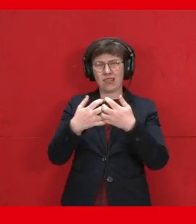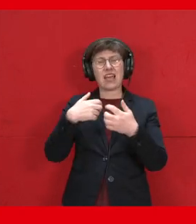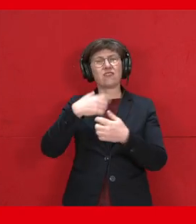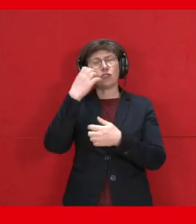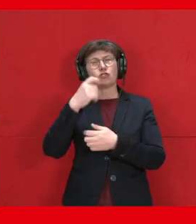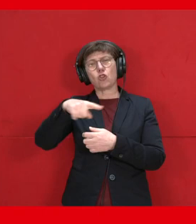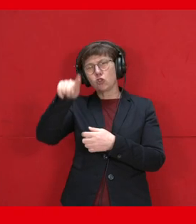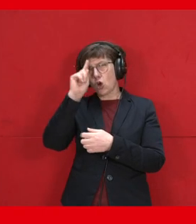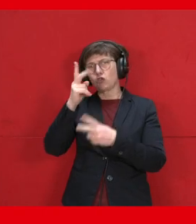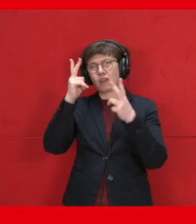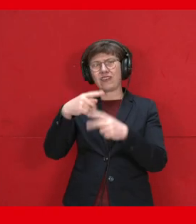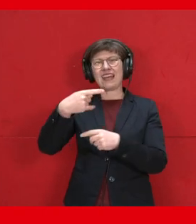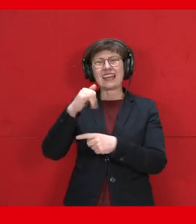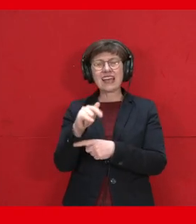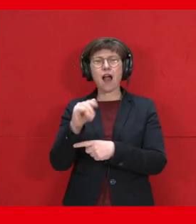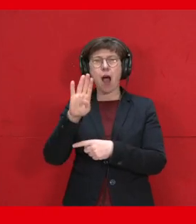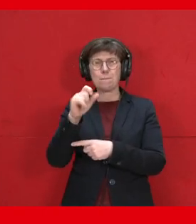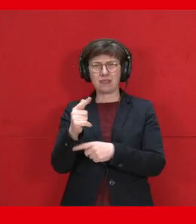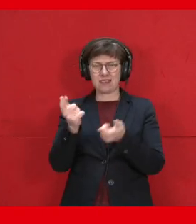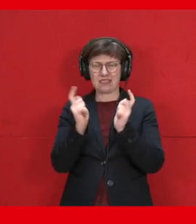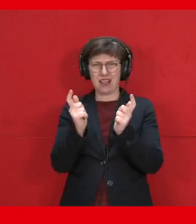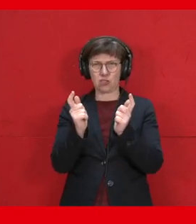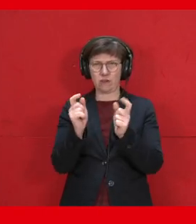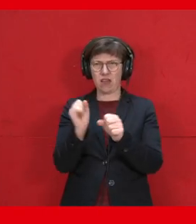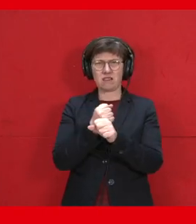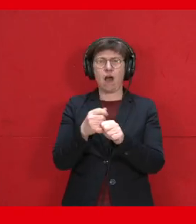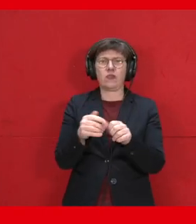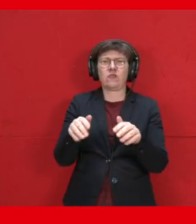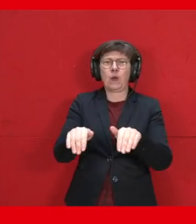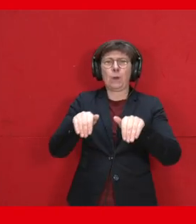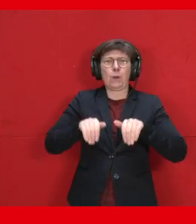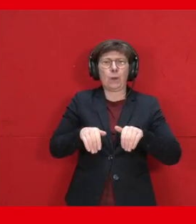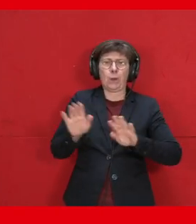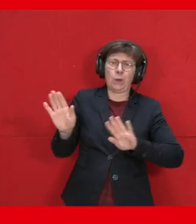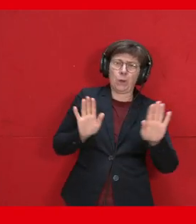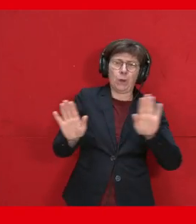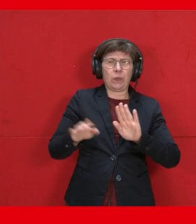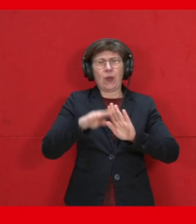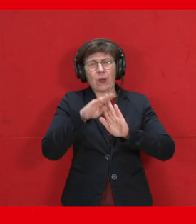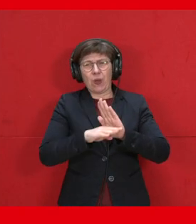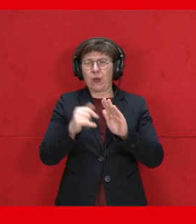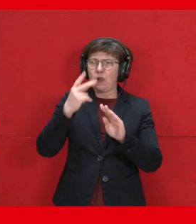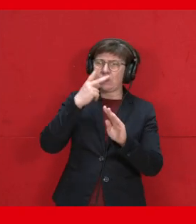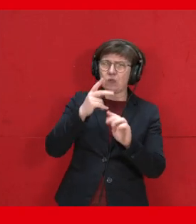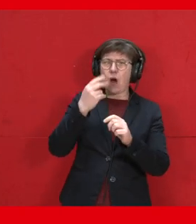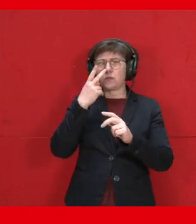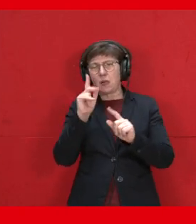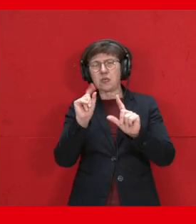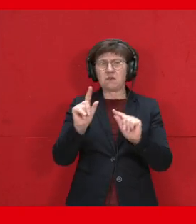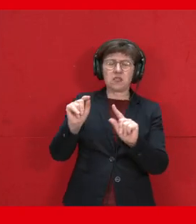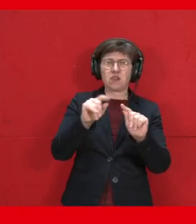eine Gigabit-Gesellschaft wird. Und deshalb können wir nicht mehr so zurückhaltend sein, wenn wir Regeln festsetzen für